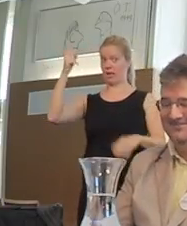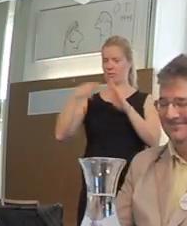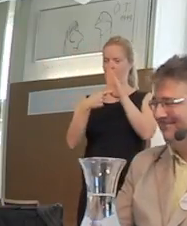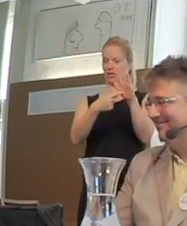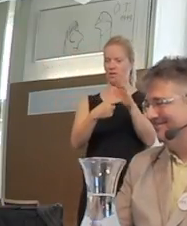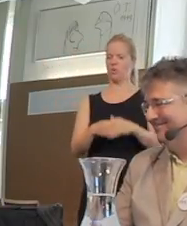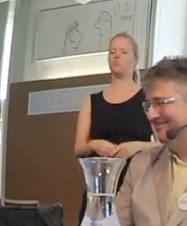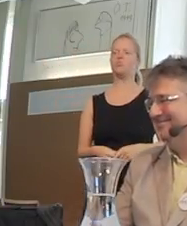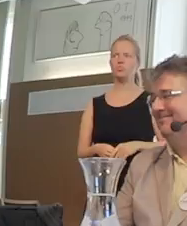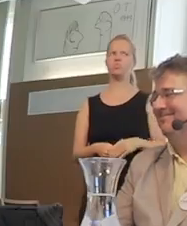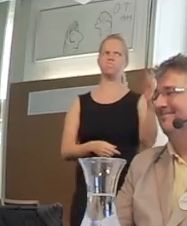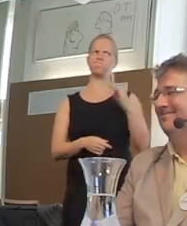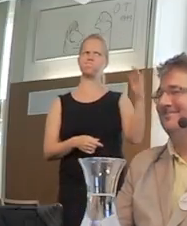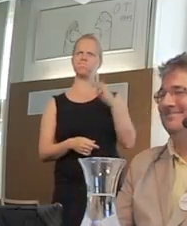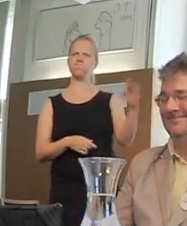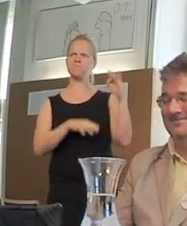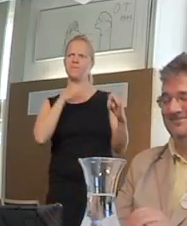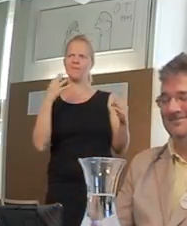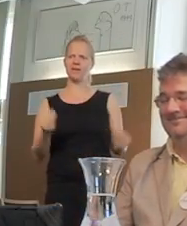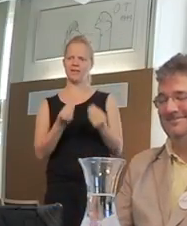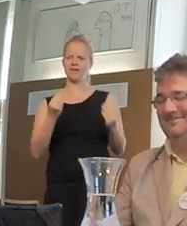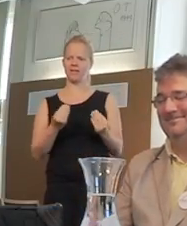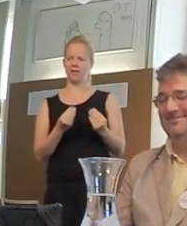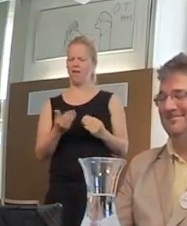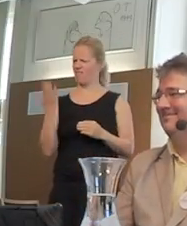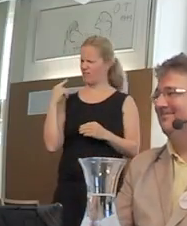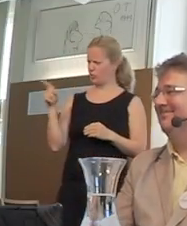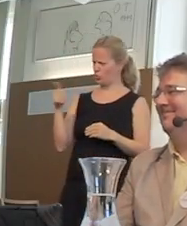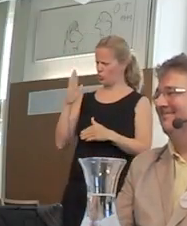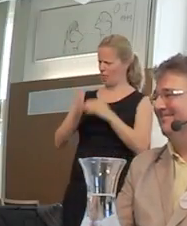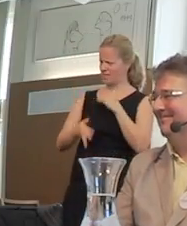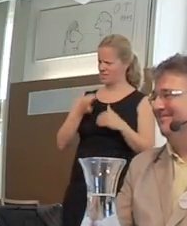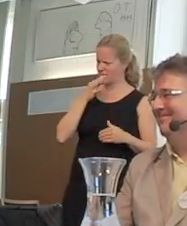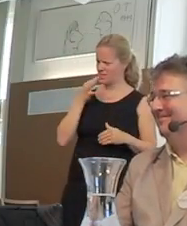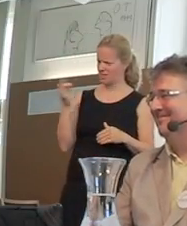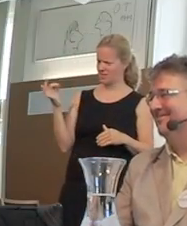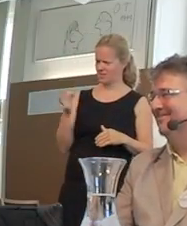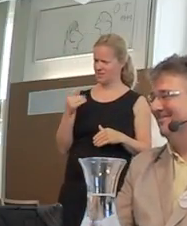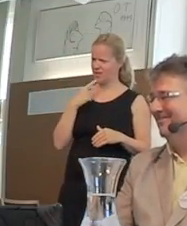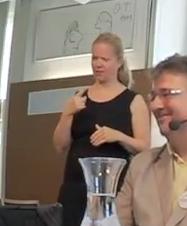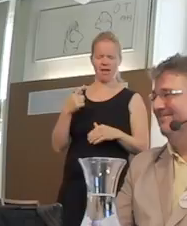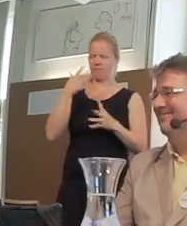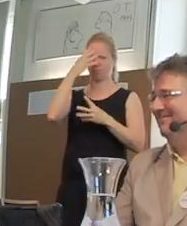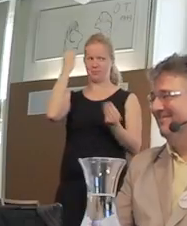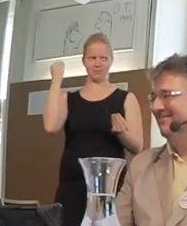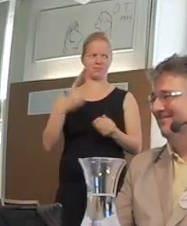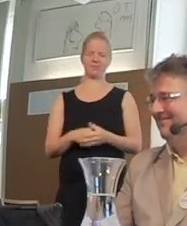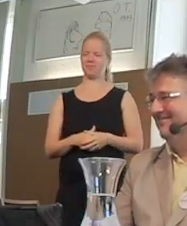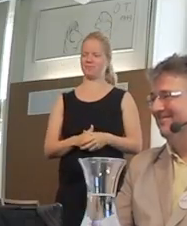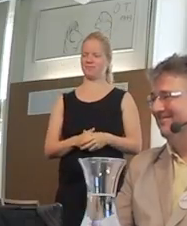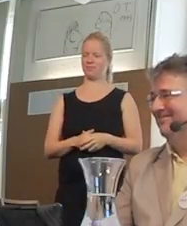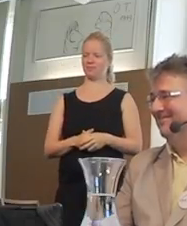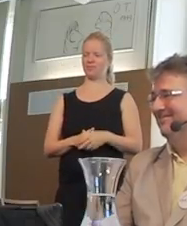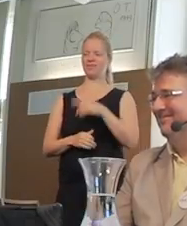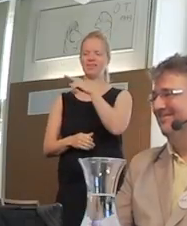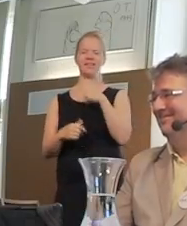Okay, das waren jetzt viele Sachen. Was hast du zuletzt gesagt? Das war sehr wichtig. Ich habe